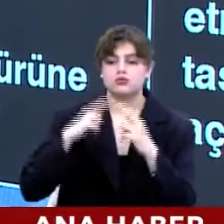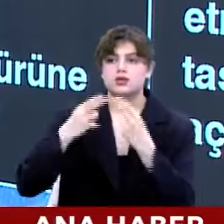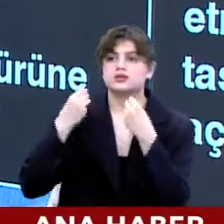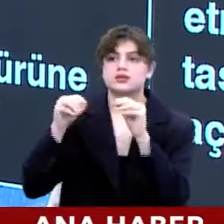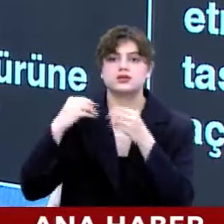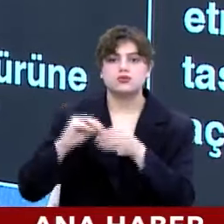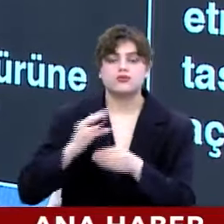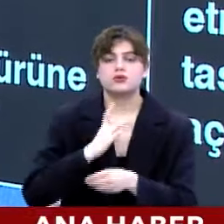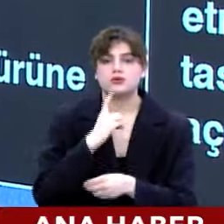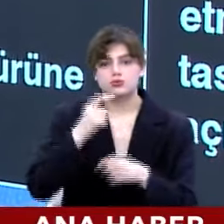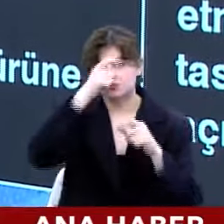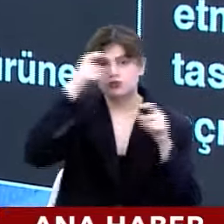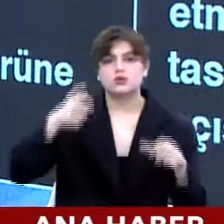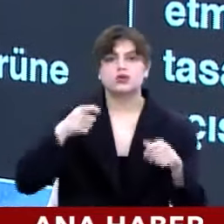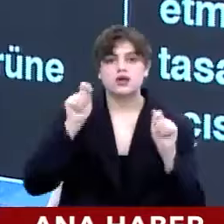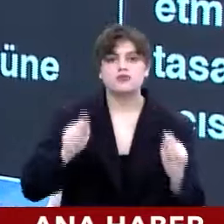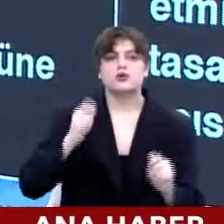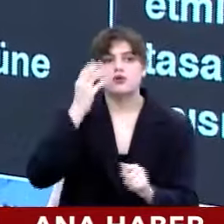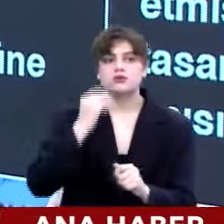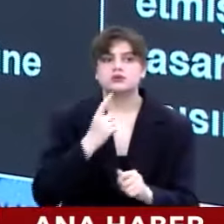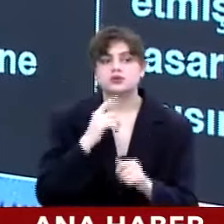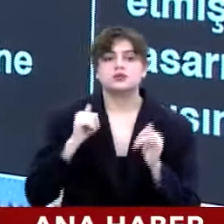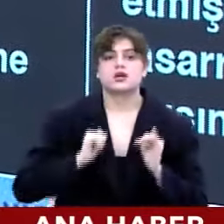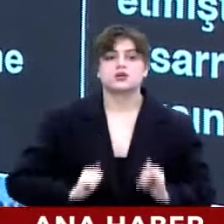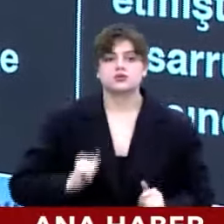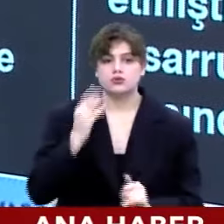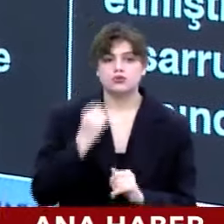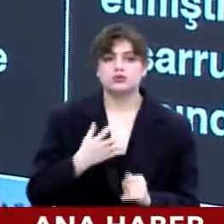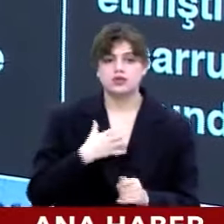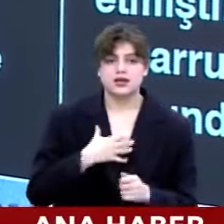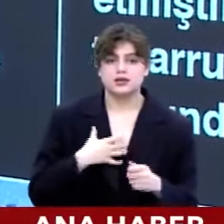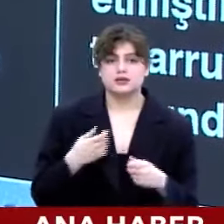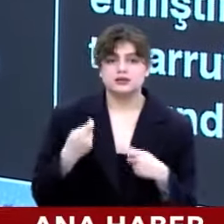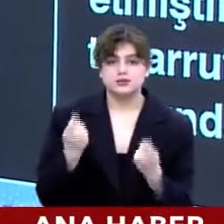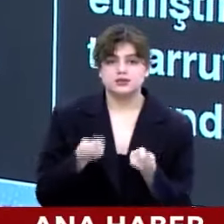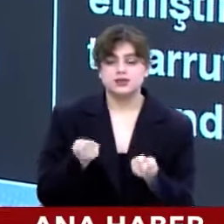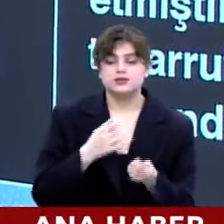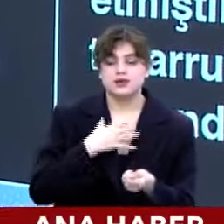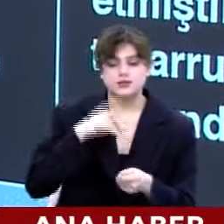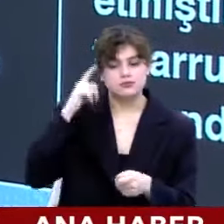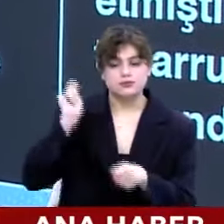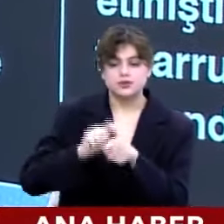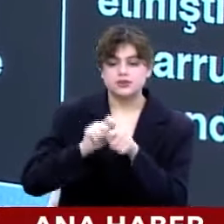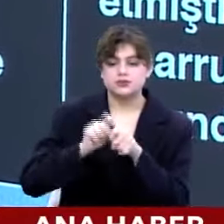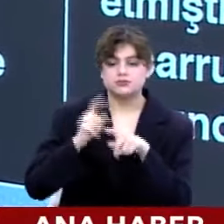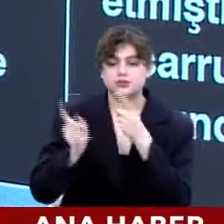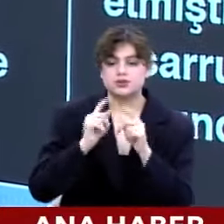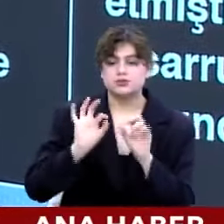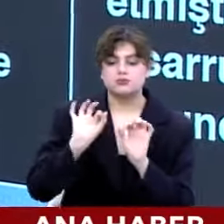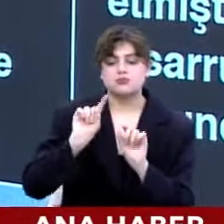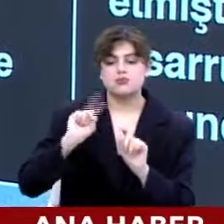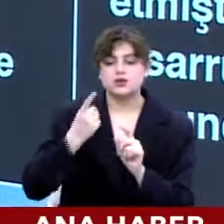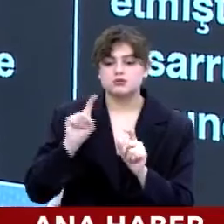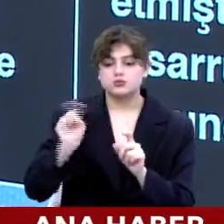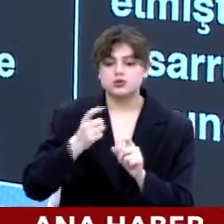satıyorlar. Pazarlıyorlar. Türkiye şunu yaparsa iflah olur. Üretecek. Üretecek olabildiğince ham maddeyi de üretecek. Öyle ham maddeyi